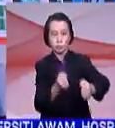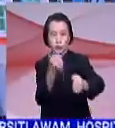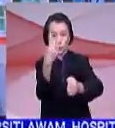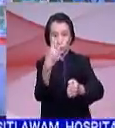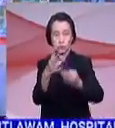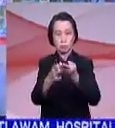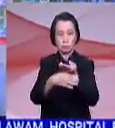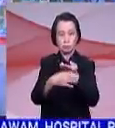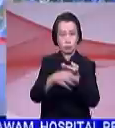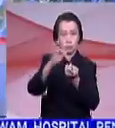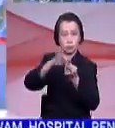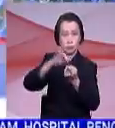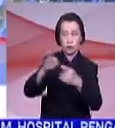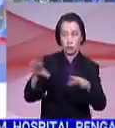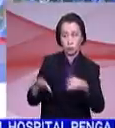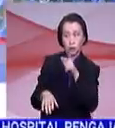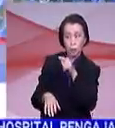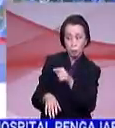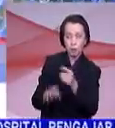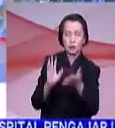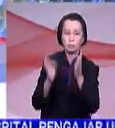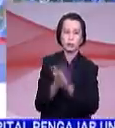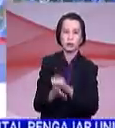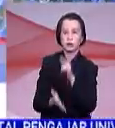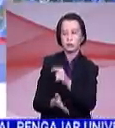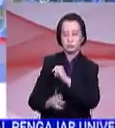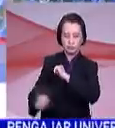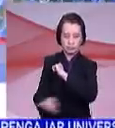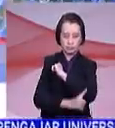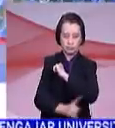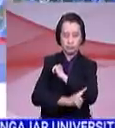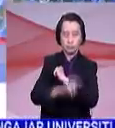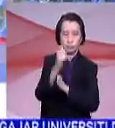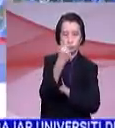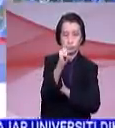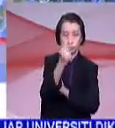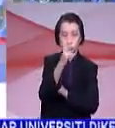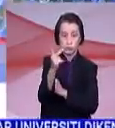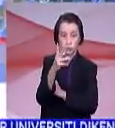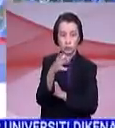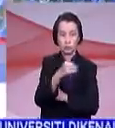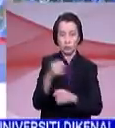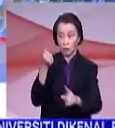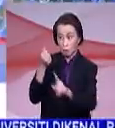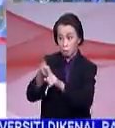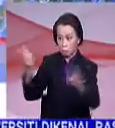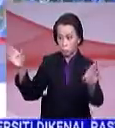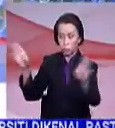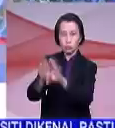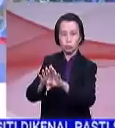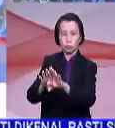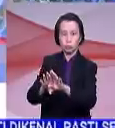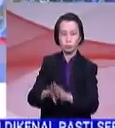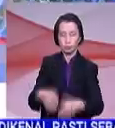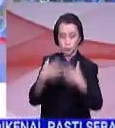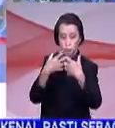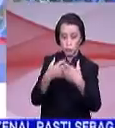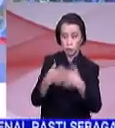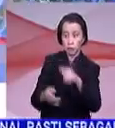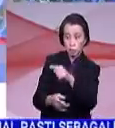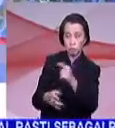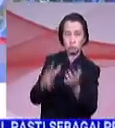Butterworth, Pulau Pinang berbuat demikian mengakibatkannya dikompaun RM10,000 dan diarah tutup serta-merta. Kilang